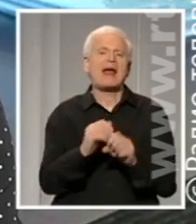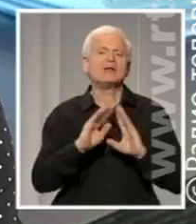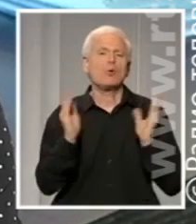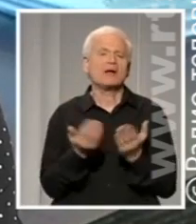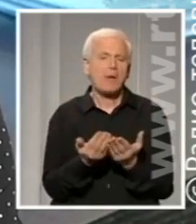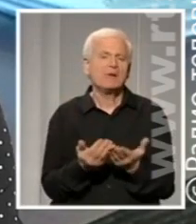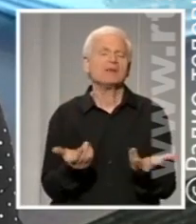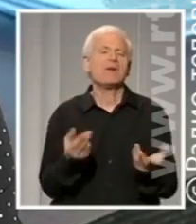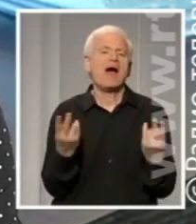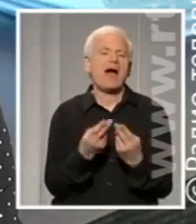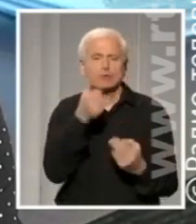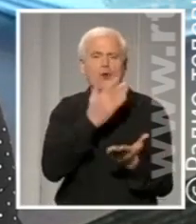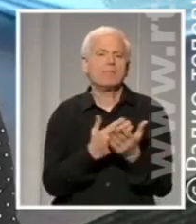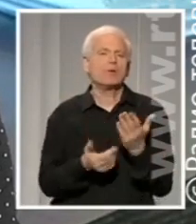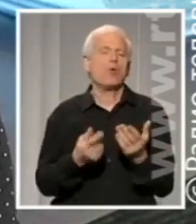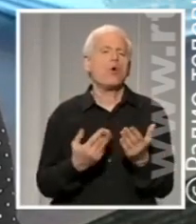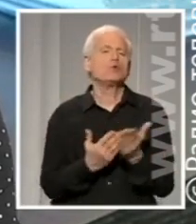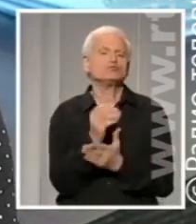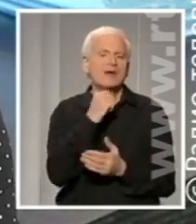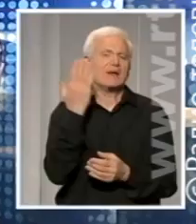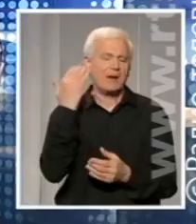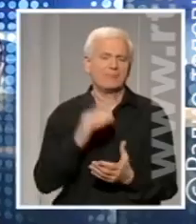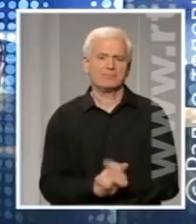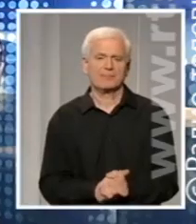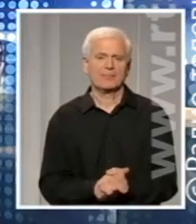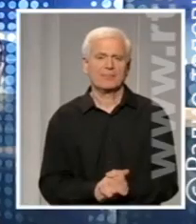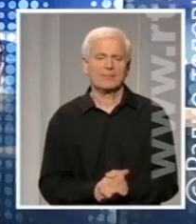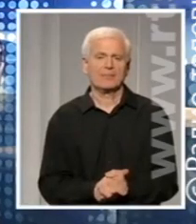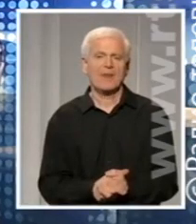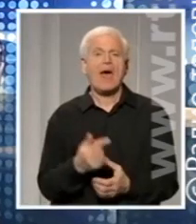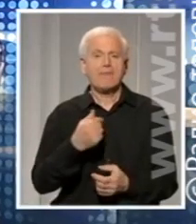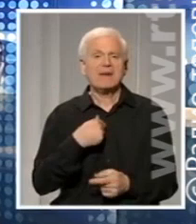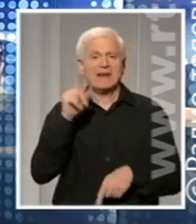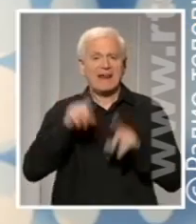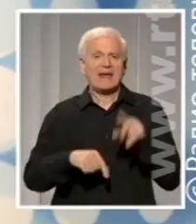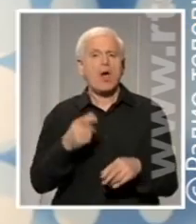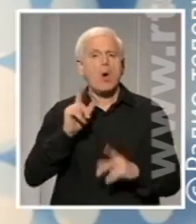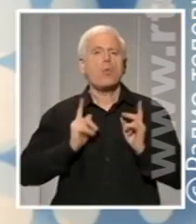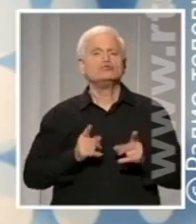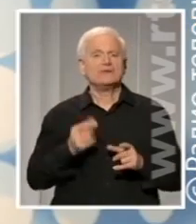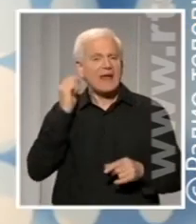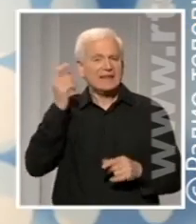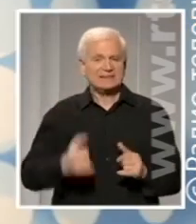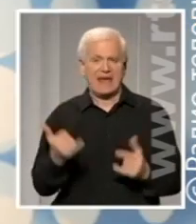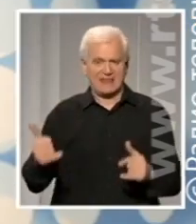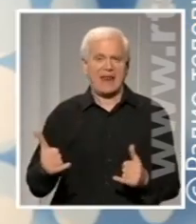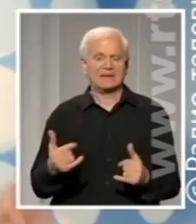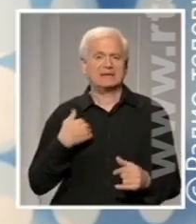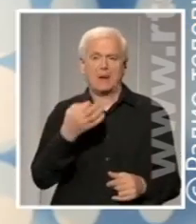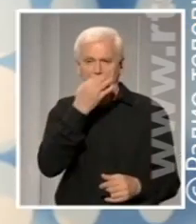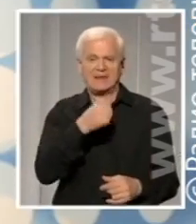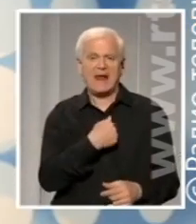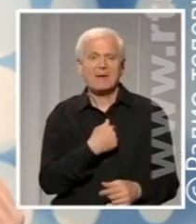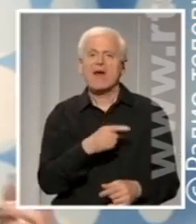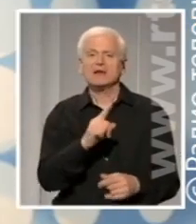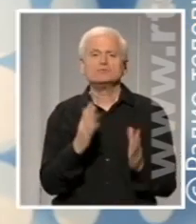kabinetima, kao što je to bio slučaj i ranije. Ono što su mene danas neke učiteljice pitale, to je da je problem što nisu svi